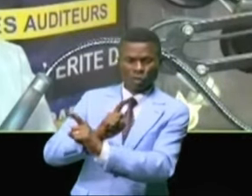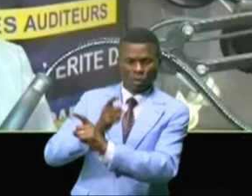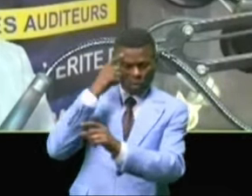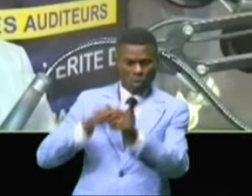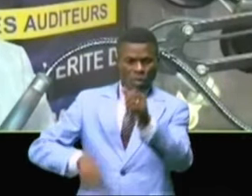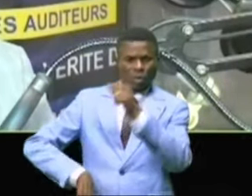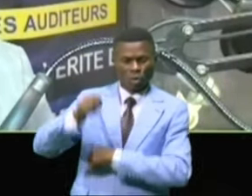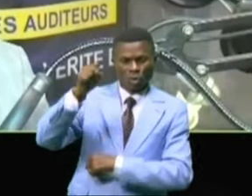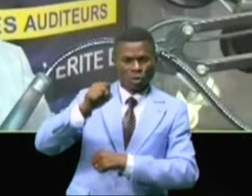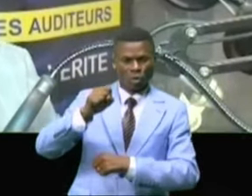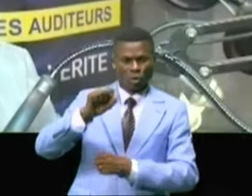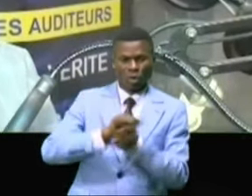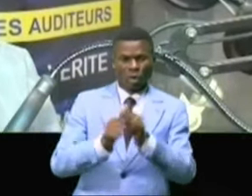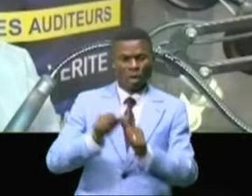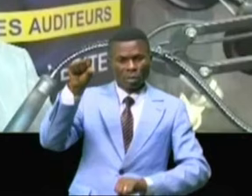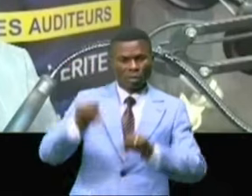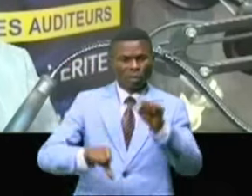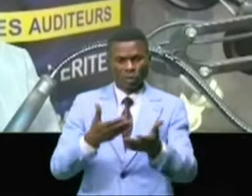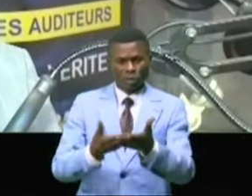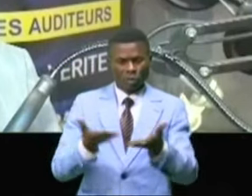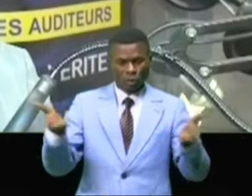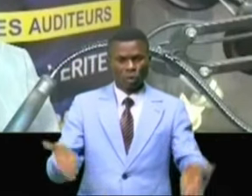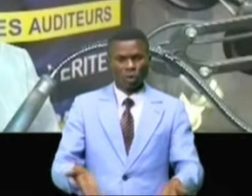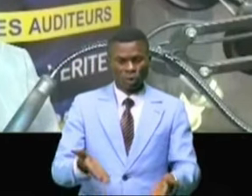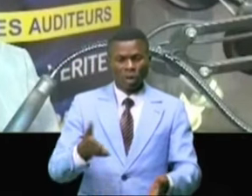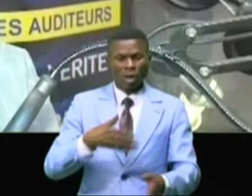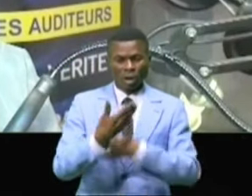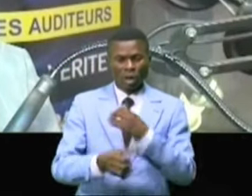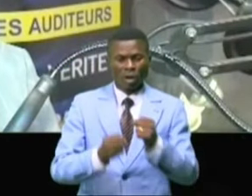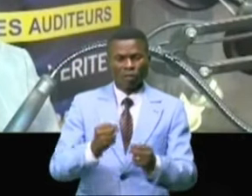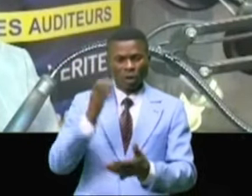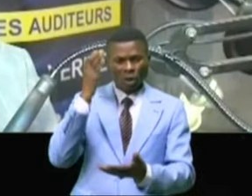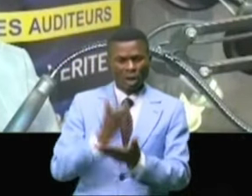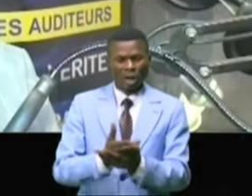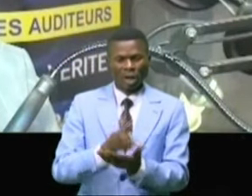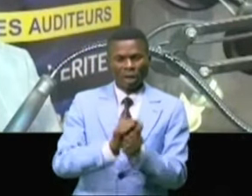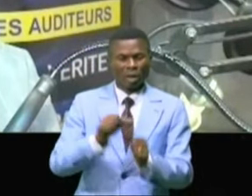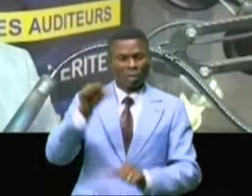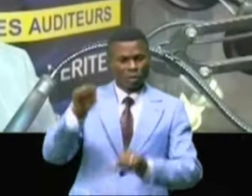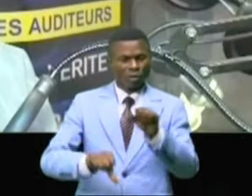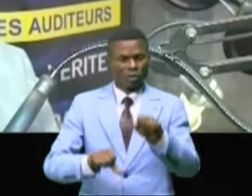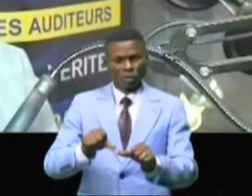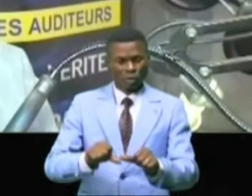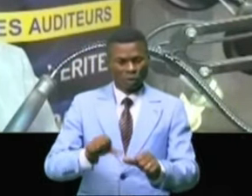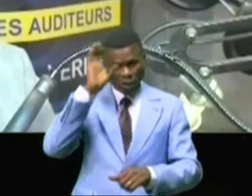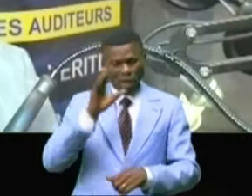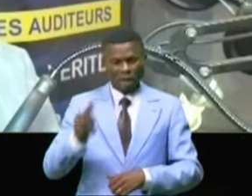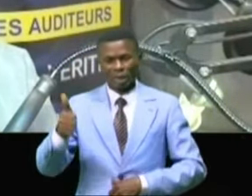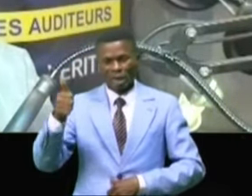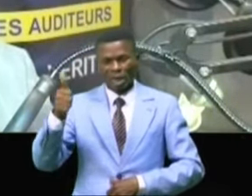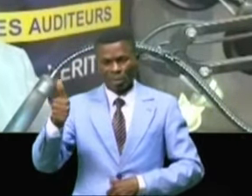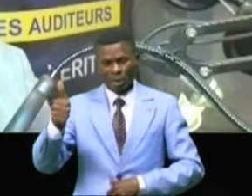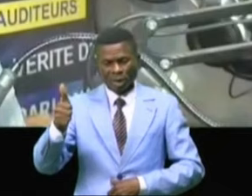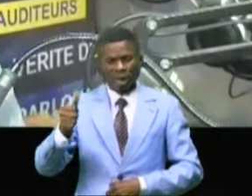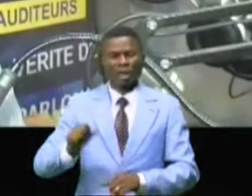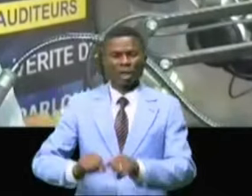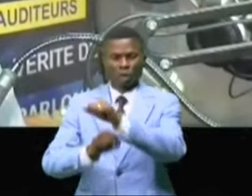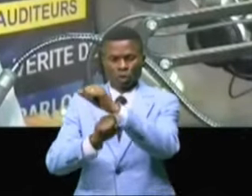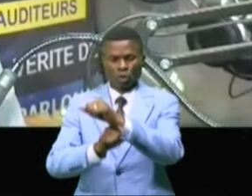résister contre les antivaleurs. Donc nous serons là pour lutter contre et pour les biens de notre